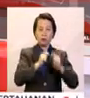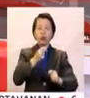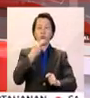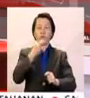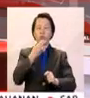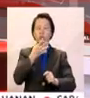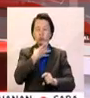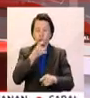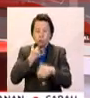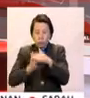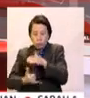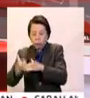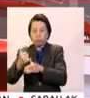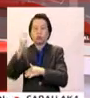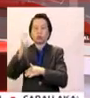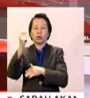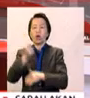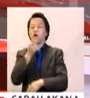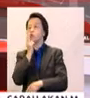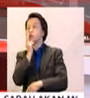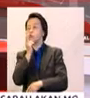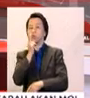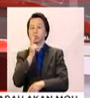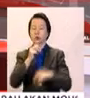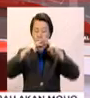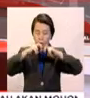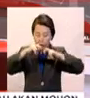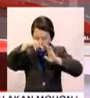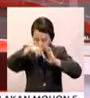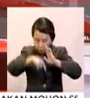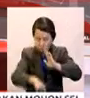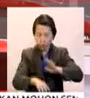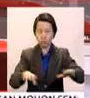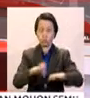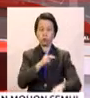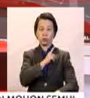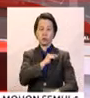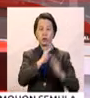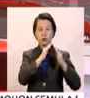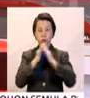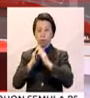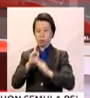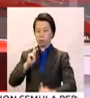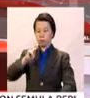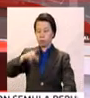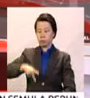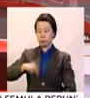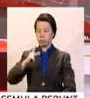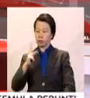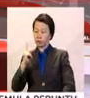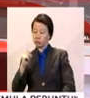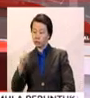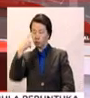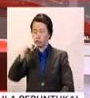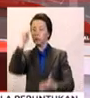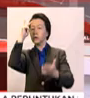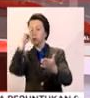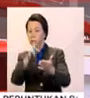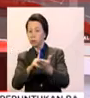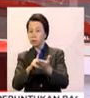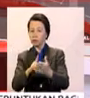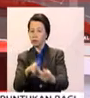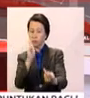yang gemar merokok dalam tandas. Justru kajian terperinci akan dijalankan Kementerian Perumahan dan Kerajaan Tempatan bagi mengenal